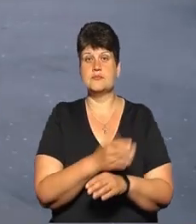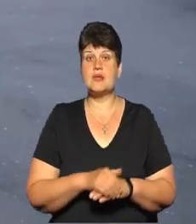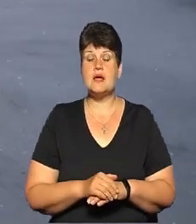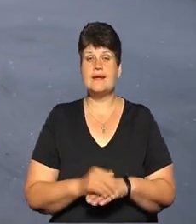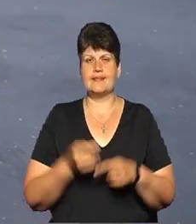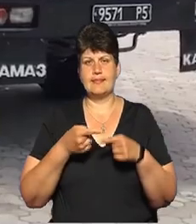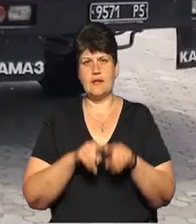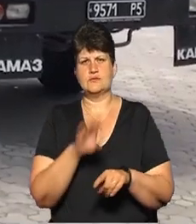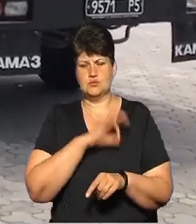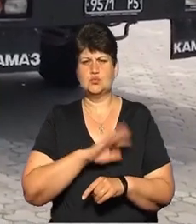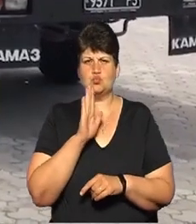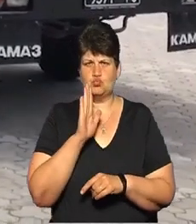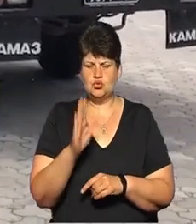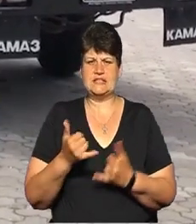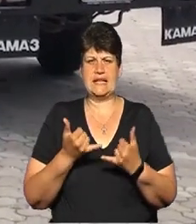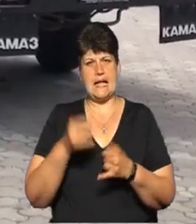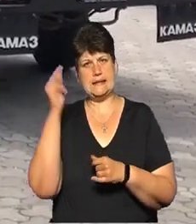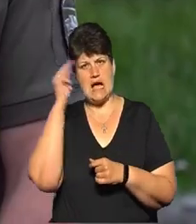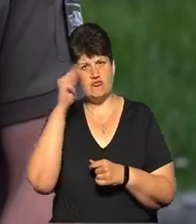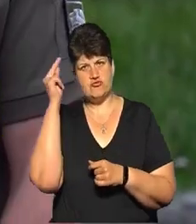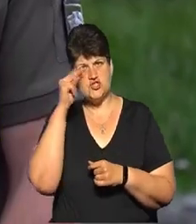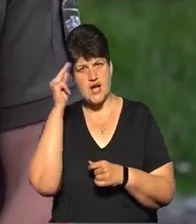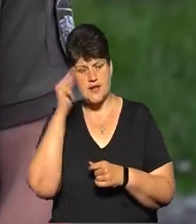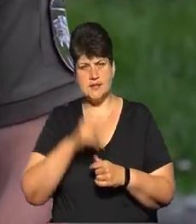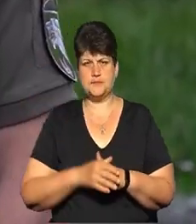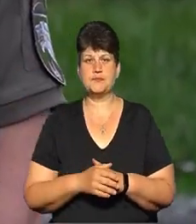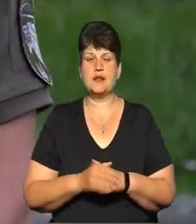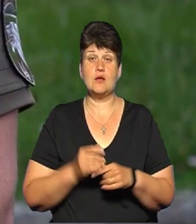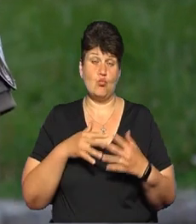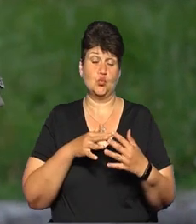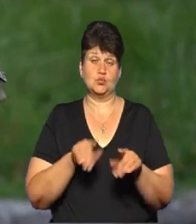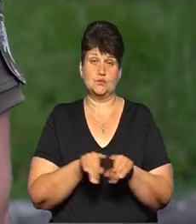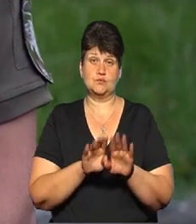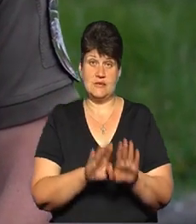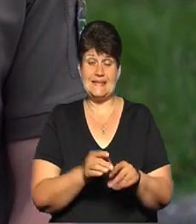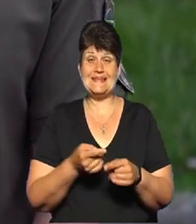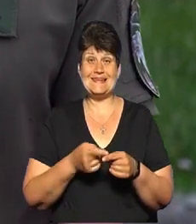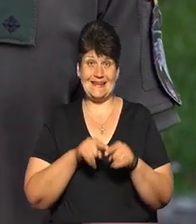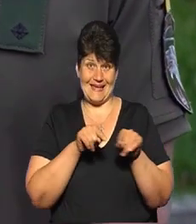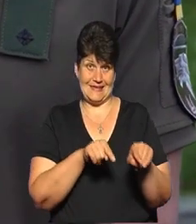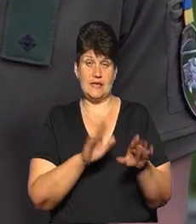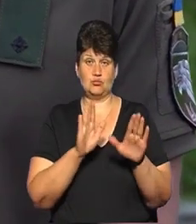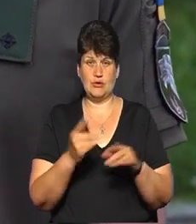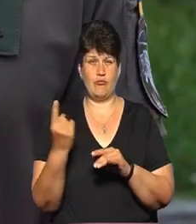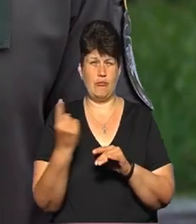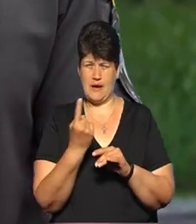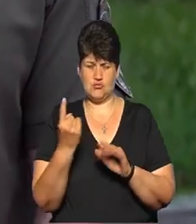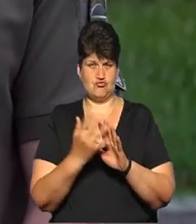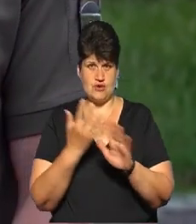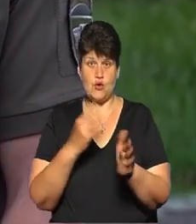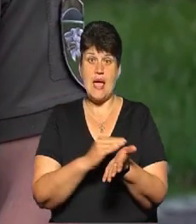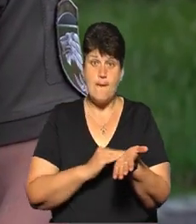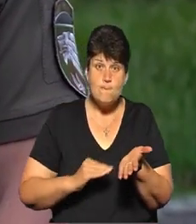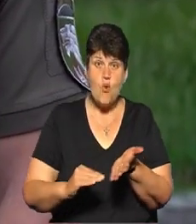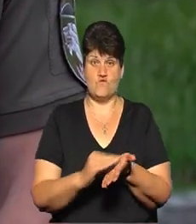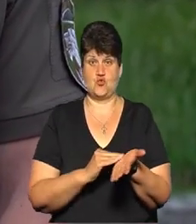техніку використовуватимуть для навчання, а також у бою. Ця техніка буде, ну, в першу чергу, я повторюся ще раз,